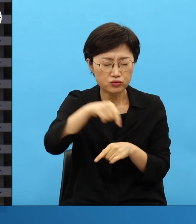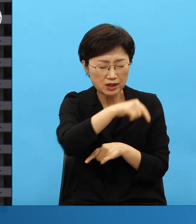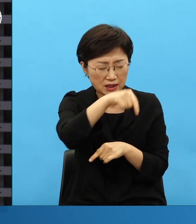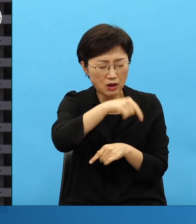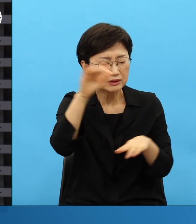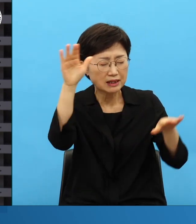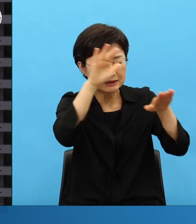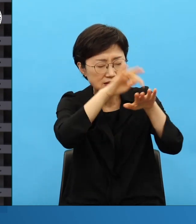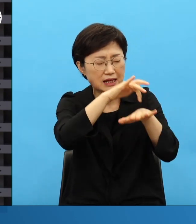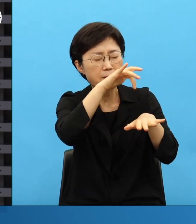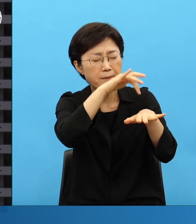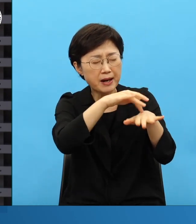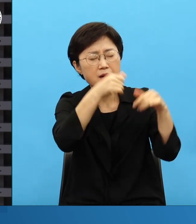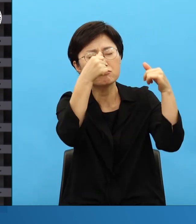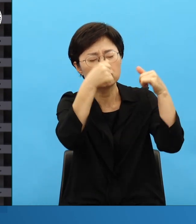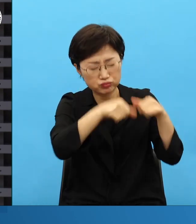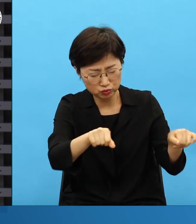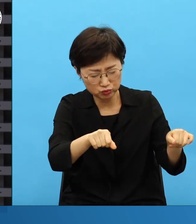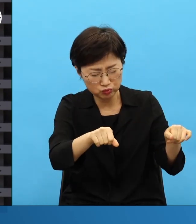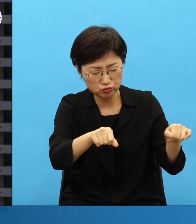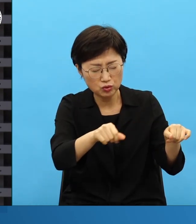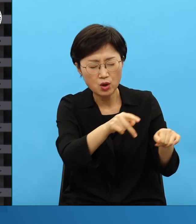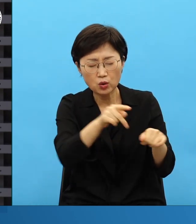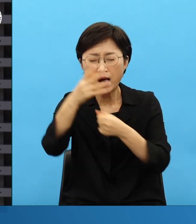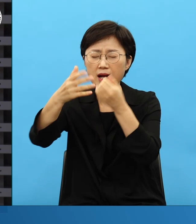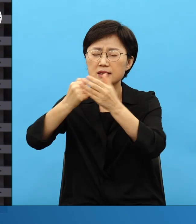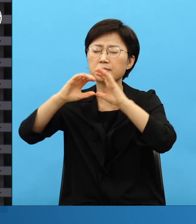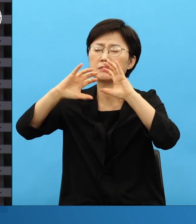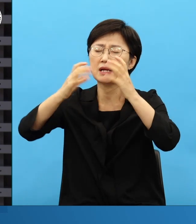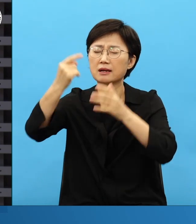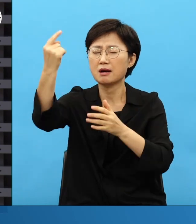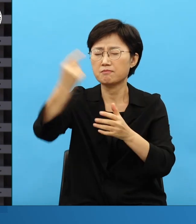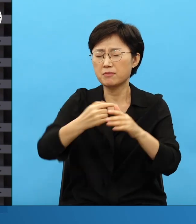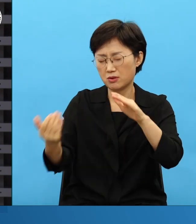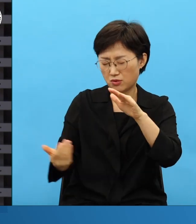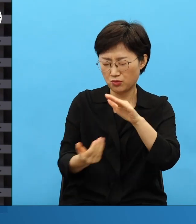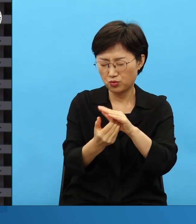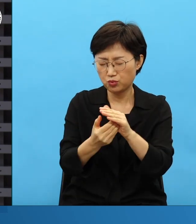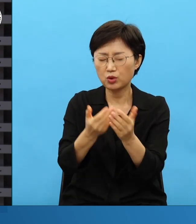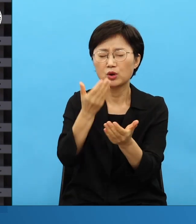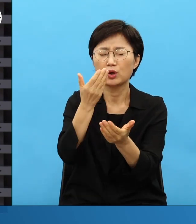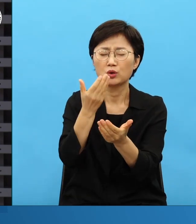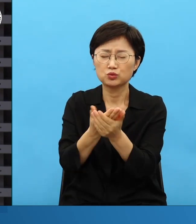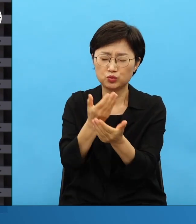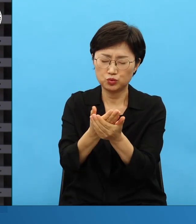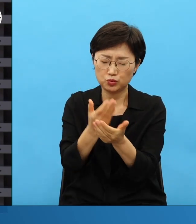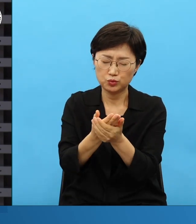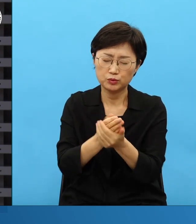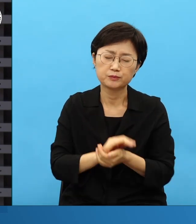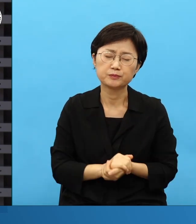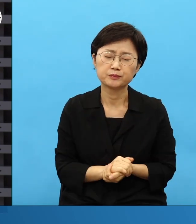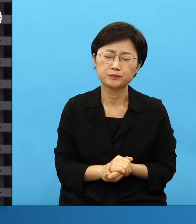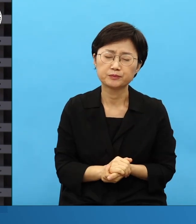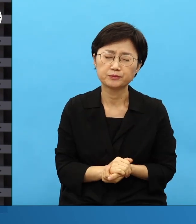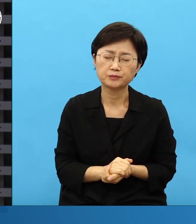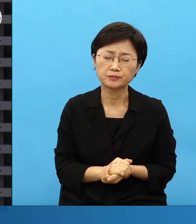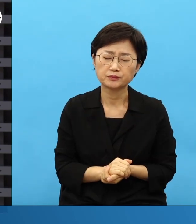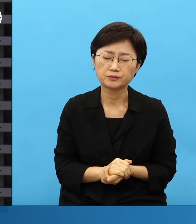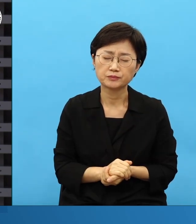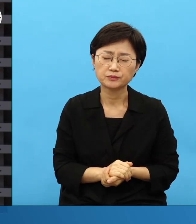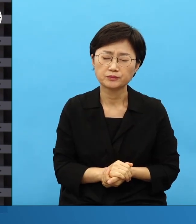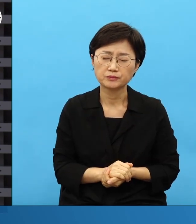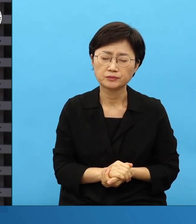되게 하옵소서. During this time of worship, and work upon us with the light of 237, transcendence of time and space, and the throne of the triune God, so that our spiritual